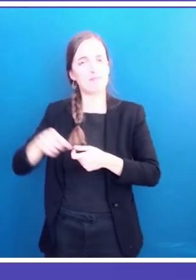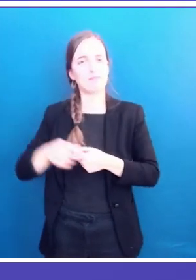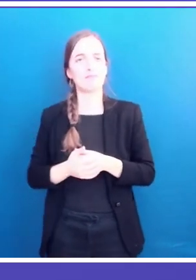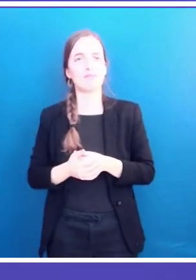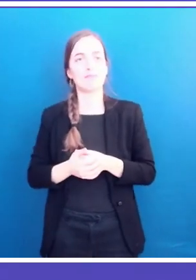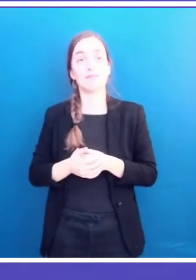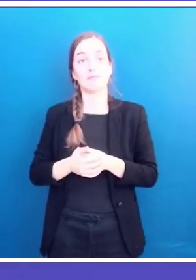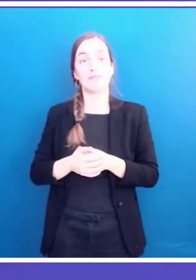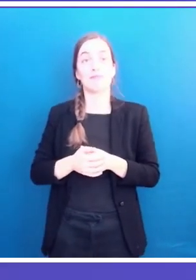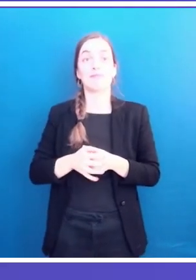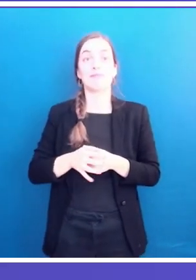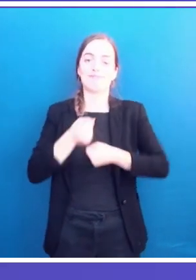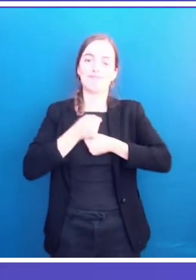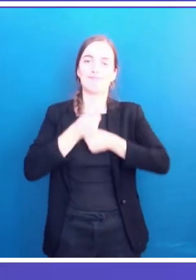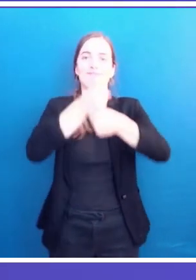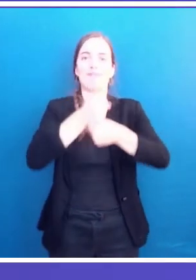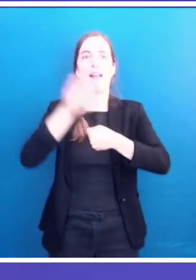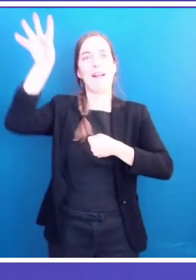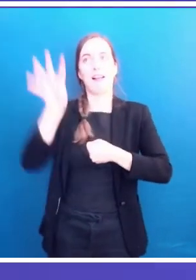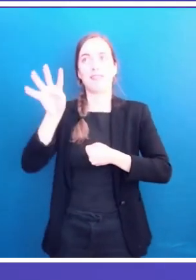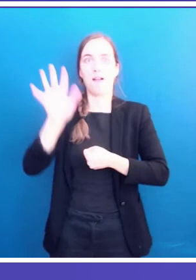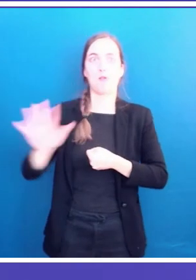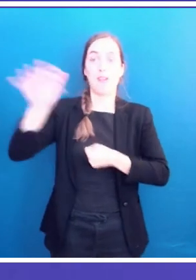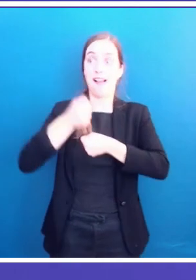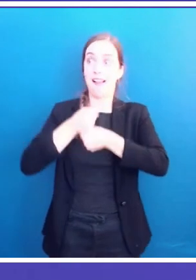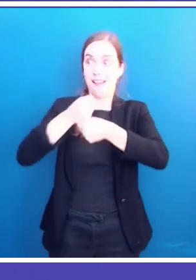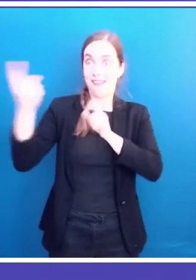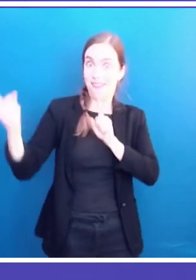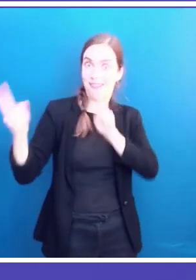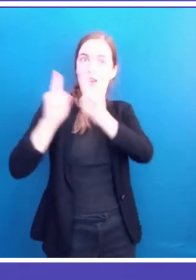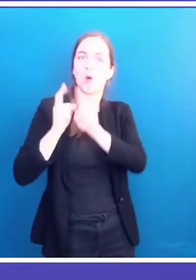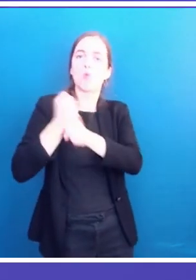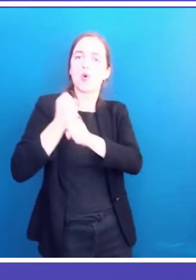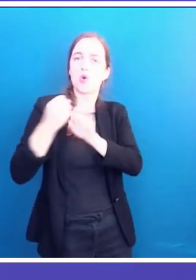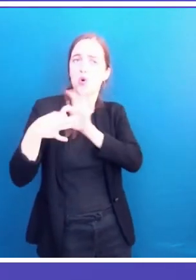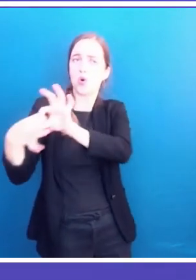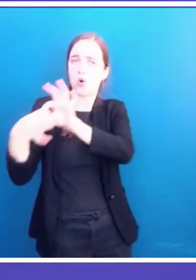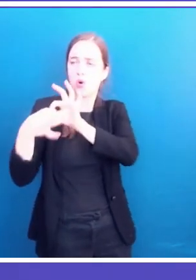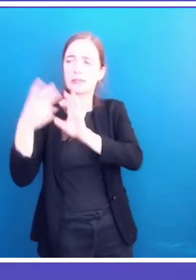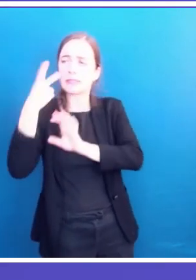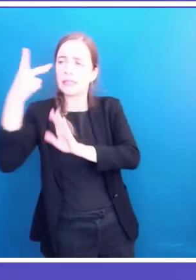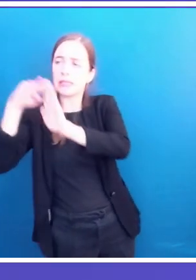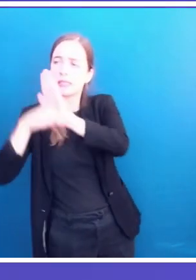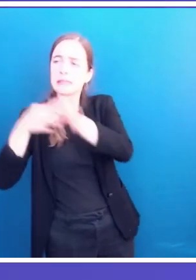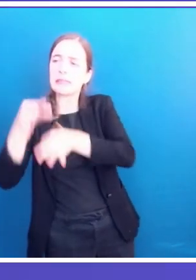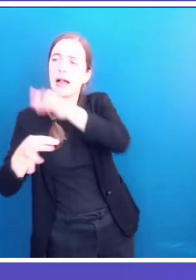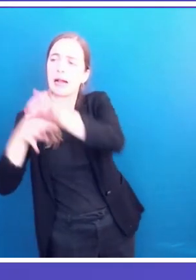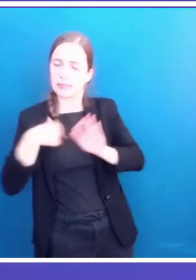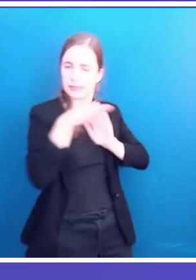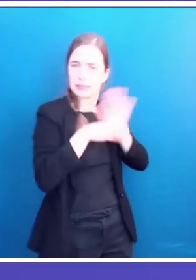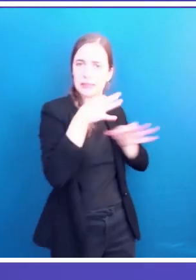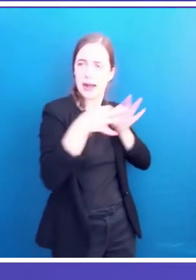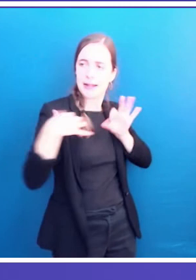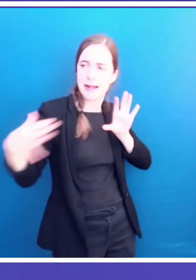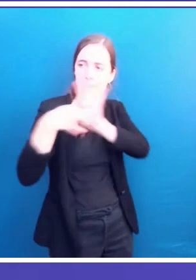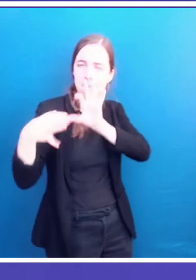طريقة تواصل ثالثة من خلال تمثيل المجلس الكاتالوني للمرأة، حيث قمنا